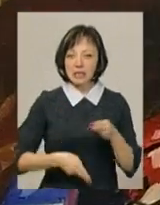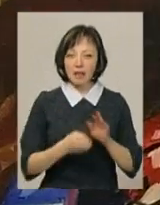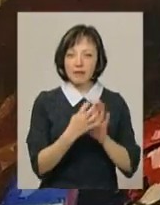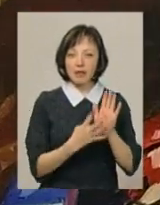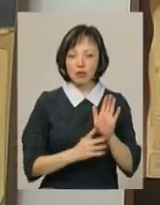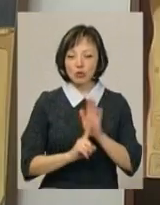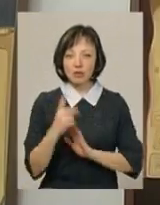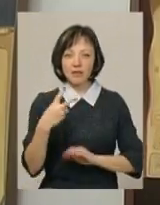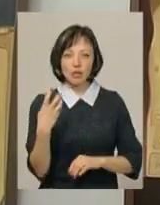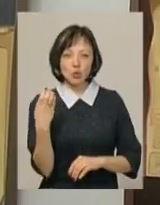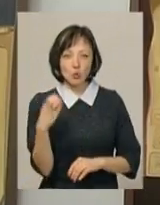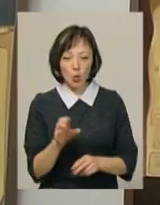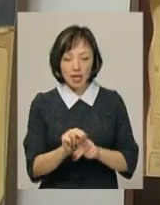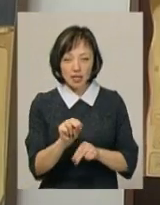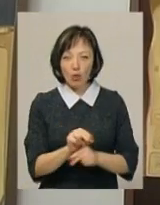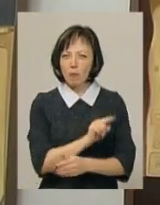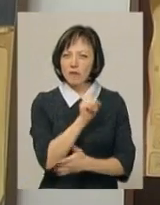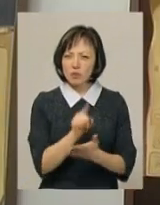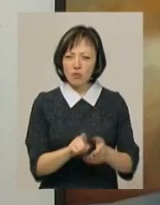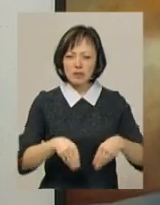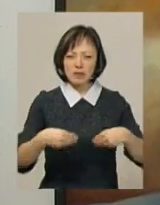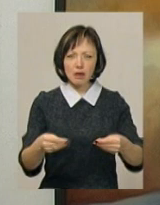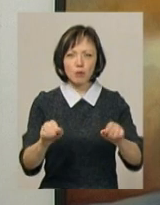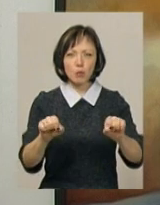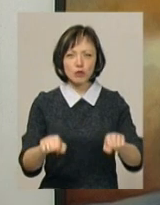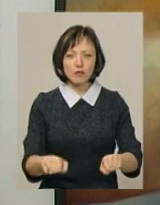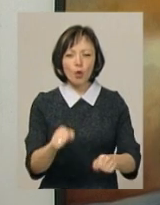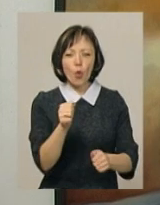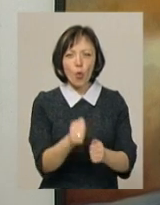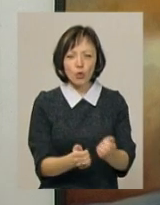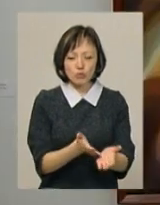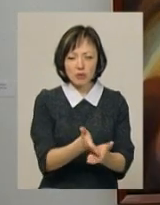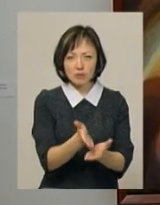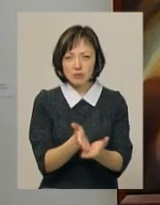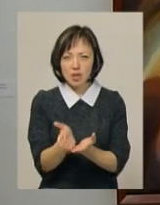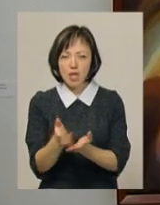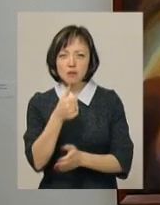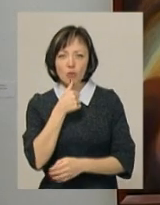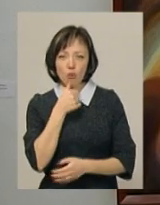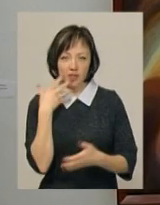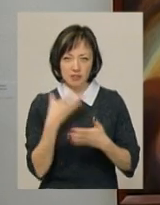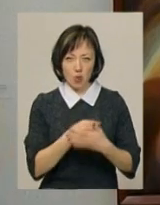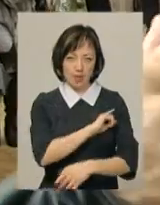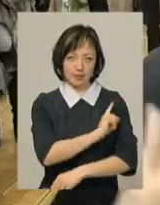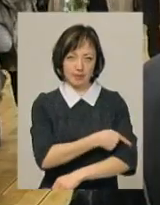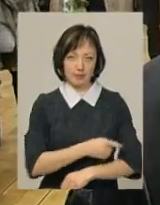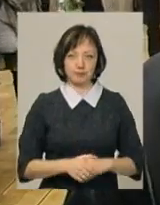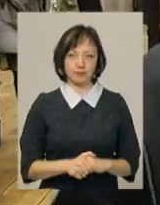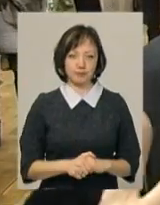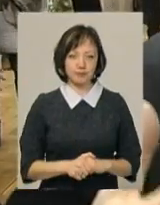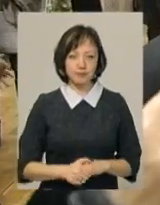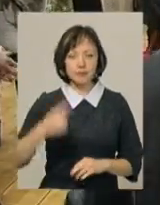початку 20-го століття, але й обов'язково дати їм можливість у кожній із цих течій спробувати свої сили.